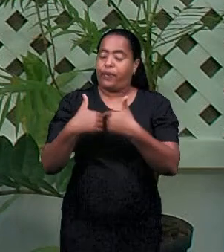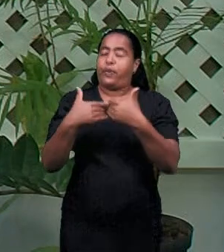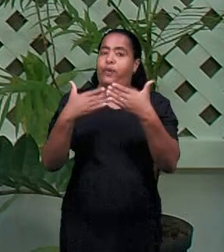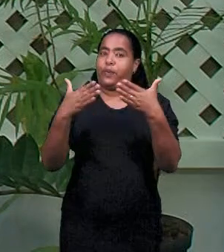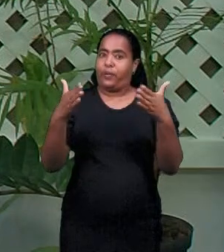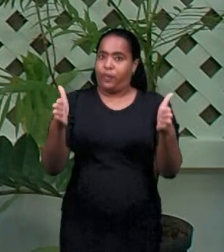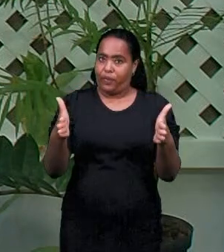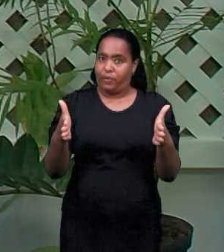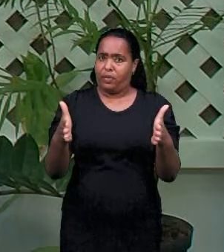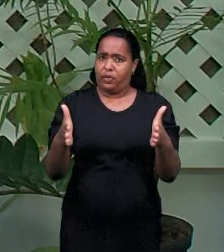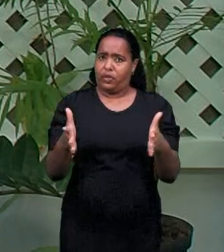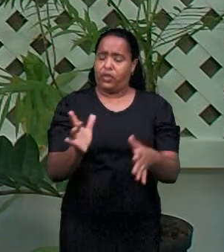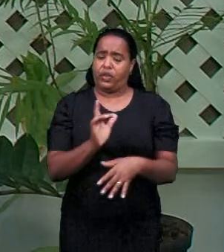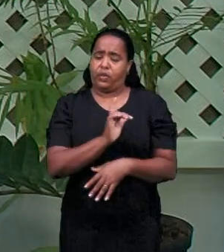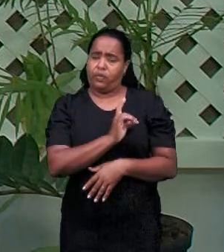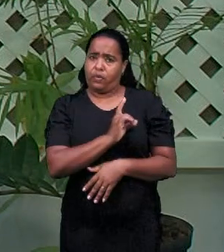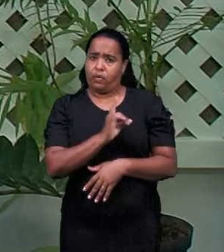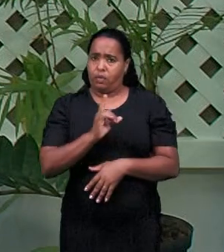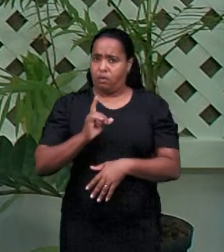diacre.